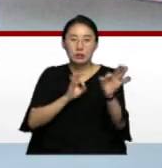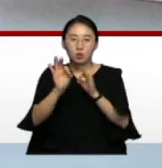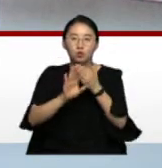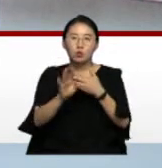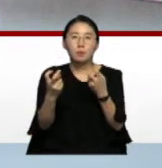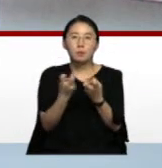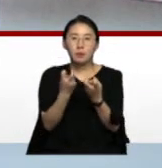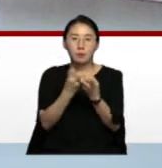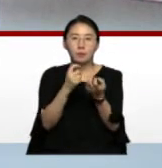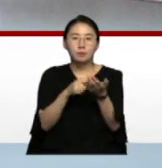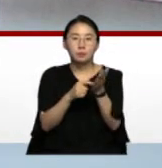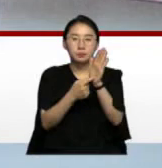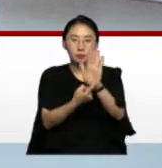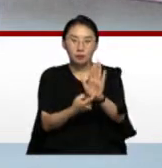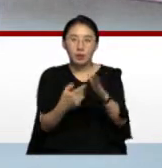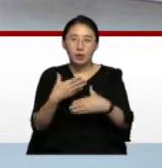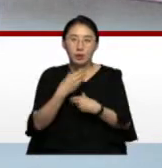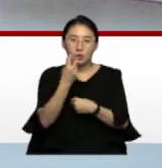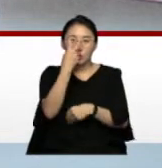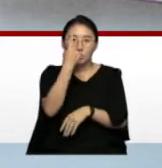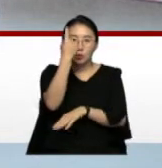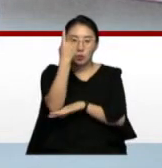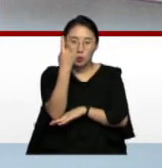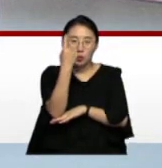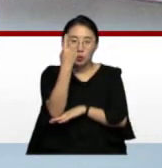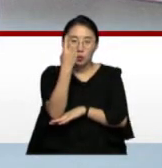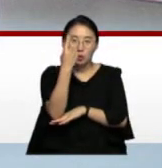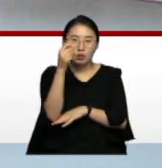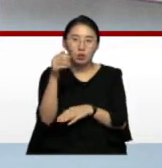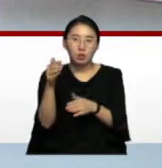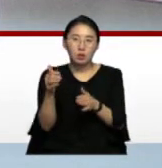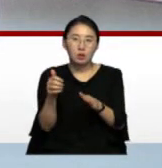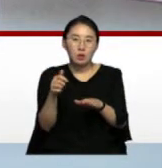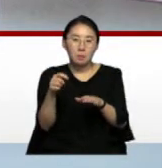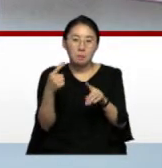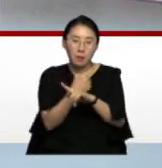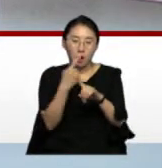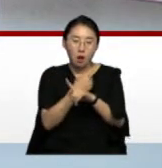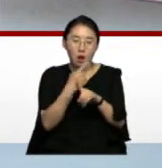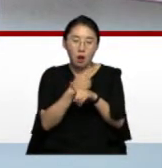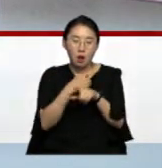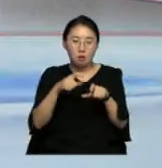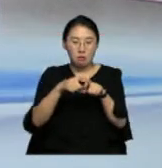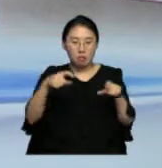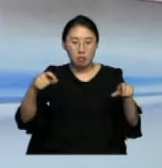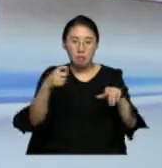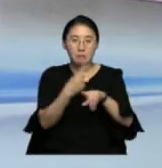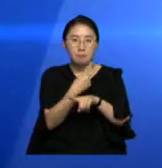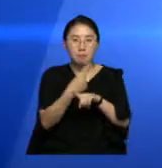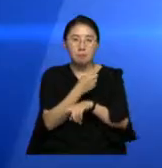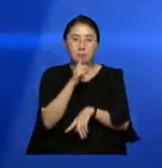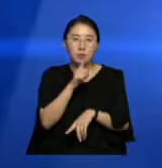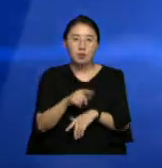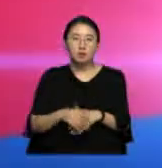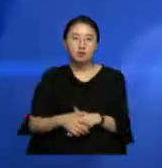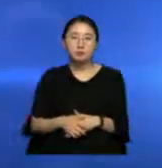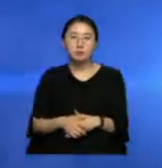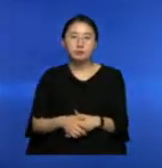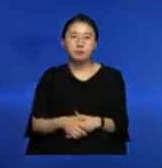대책을 내놨습니다. 안전요원을 늘리고 돌아가는 핸드레일로 교체한다는 겁니다. 박용 기자입니다.